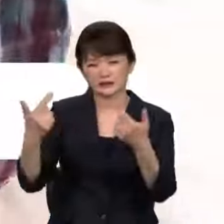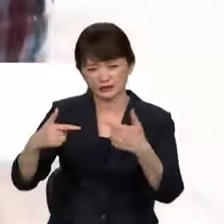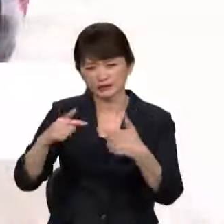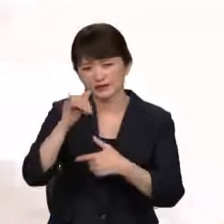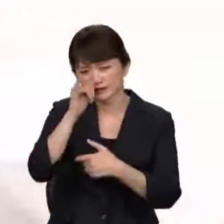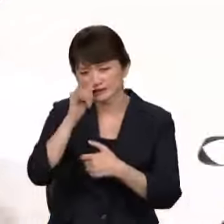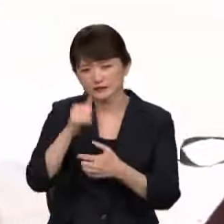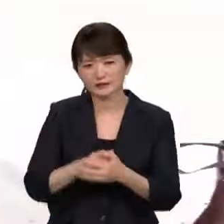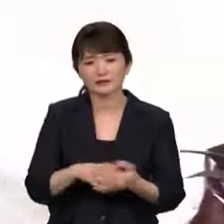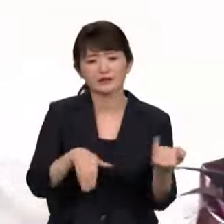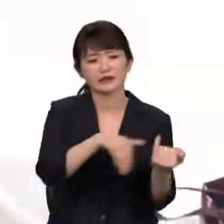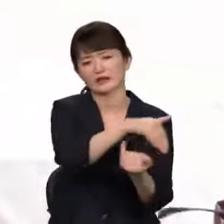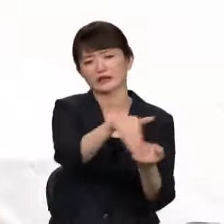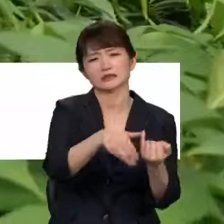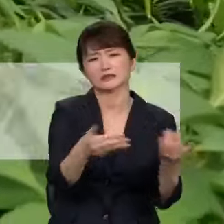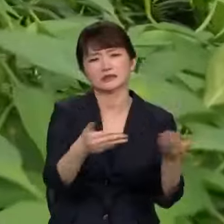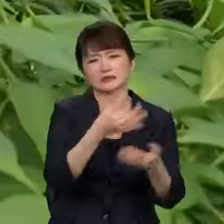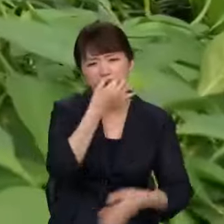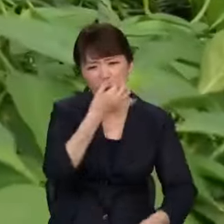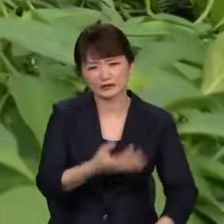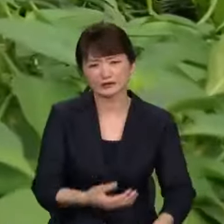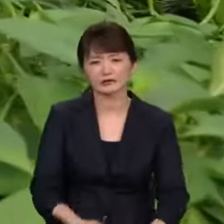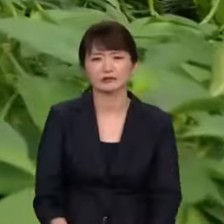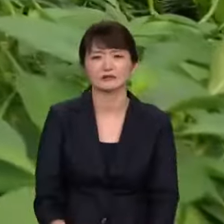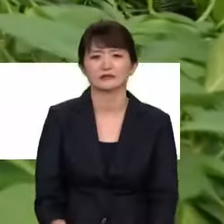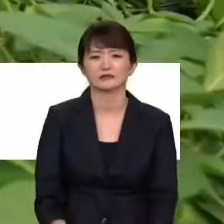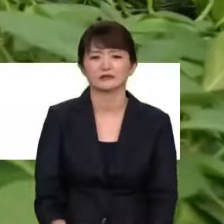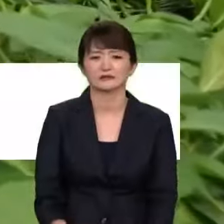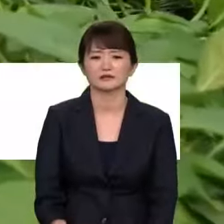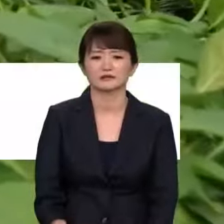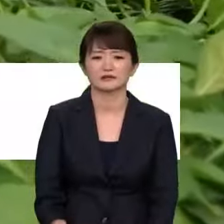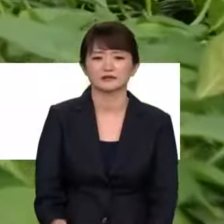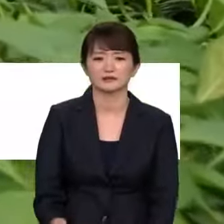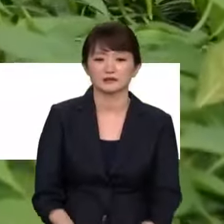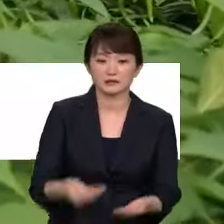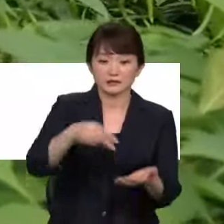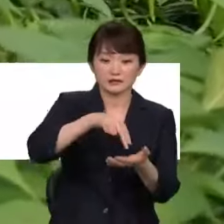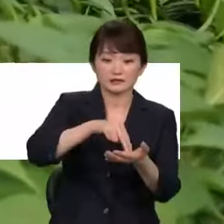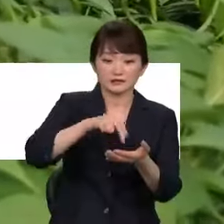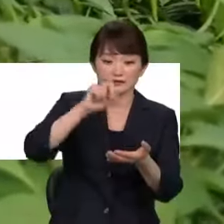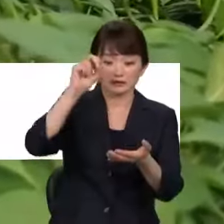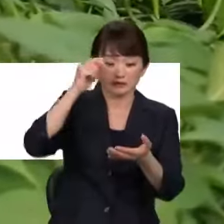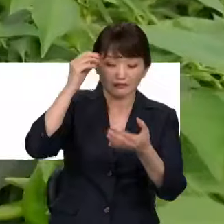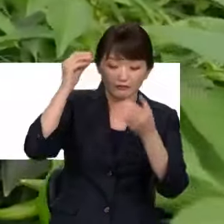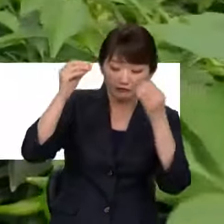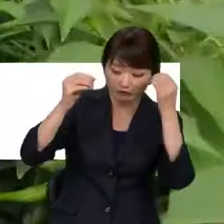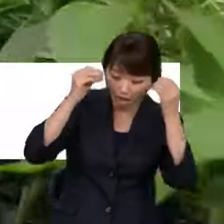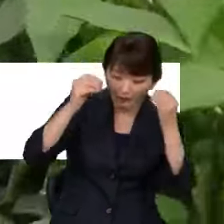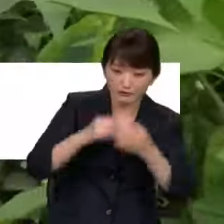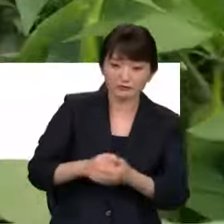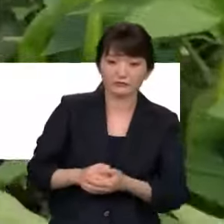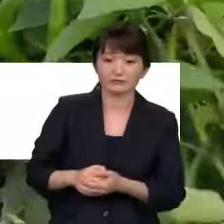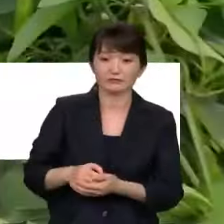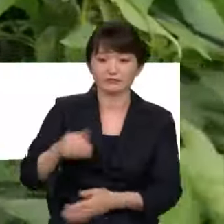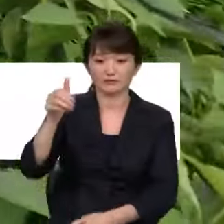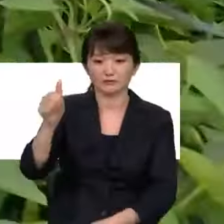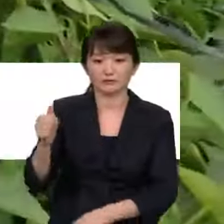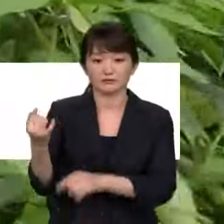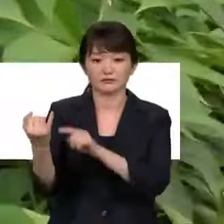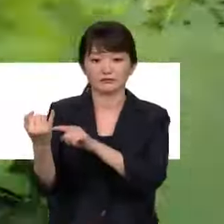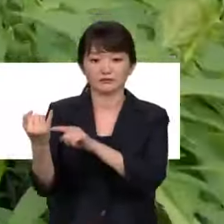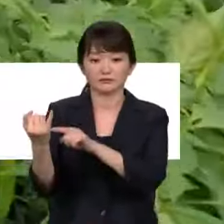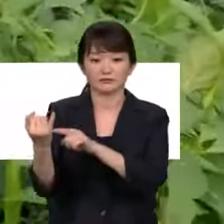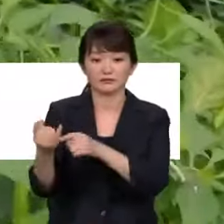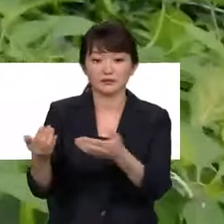저 아가씨들은 힘들지. 어, 이러니까 갑자기 어지러워요. 아니, 사장님이 네.